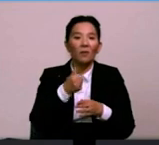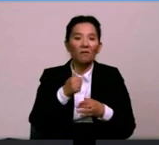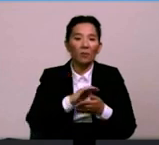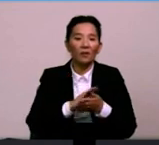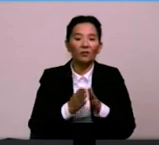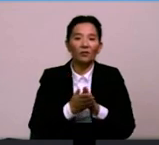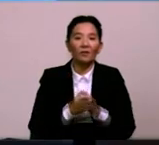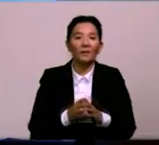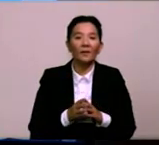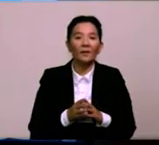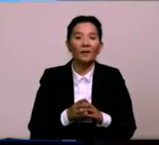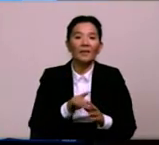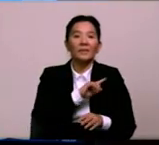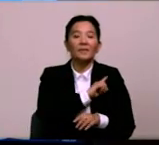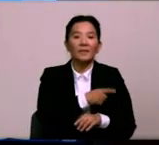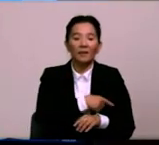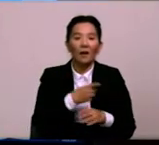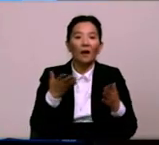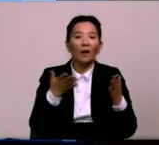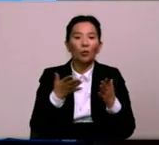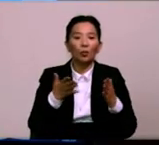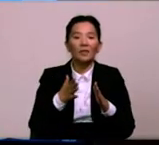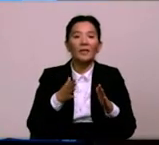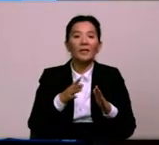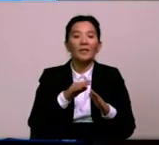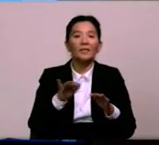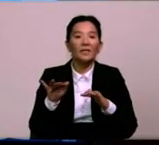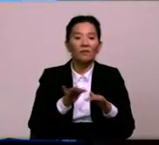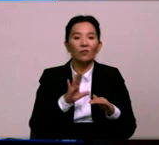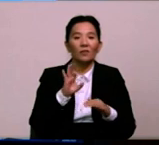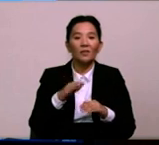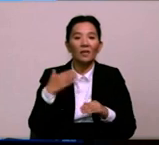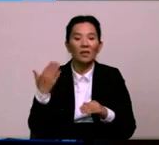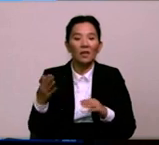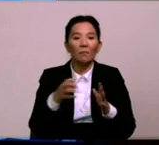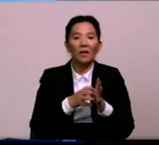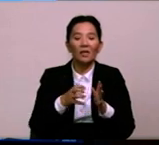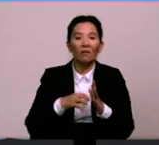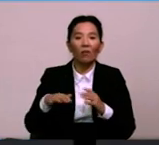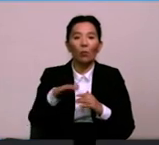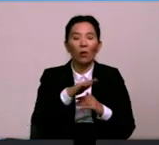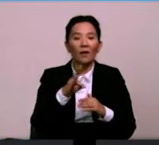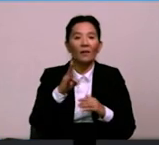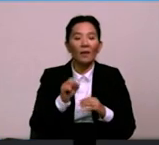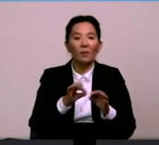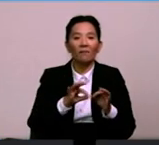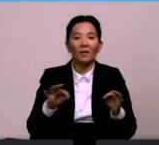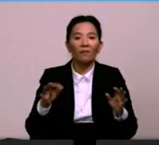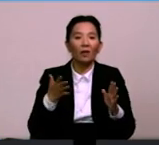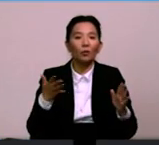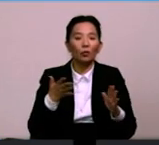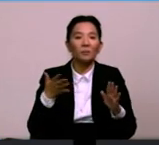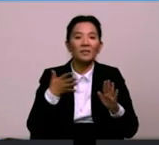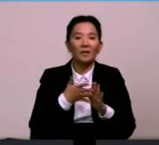положение. Значит, сила, которая действует со стороны магнитного поля на проводник, в котором